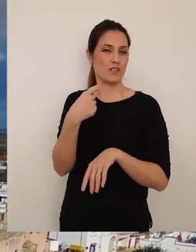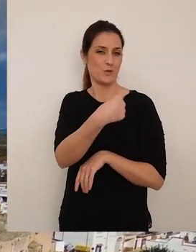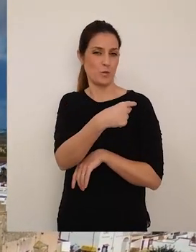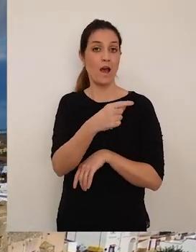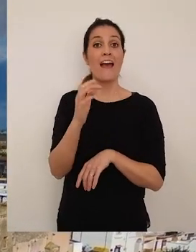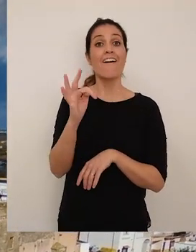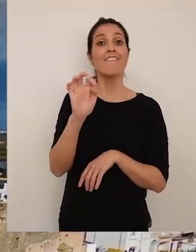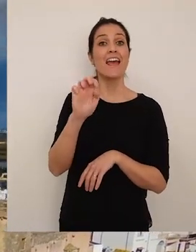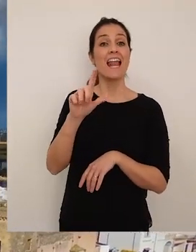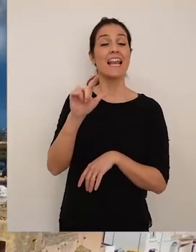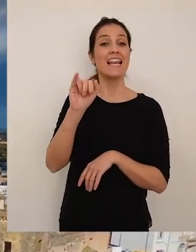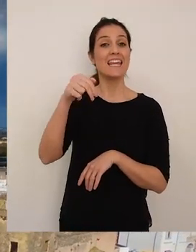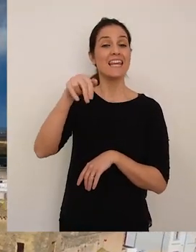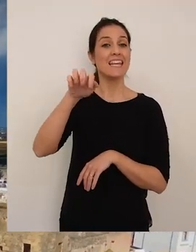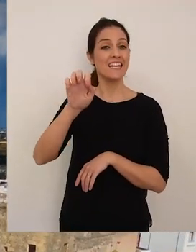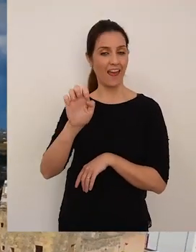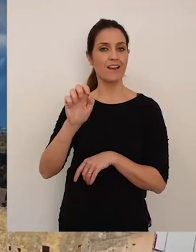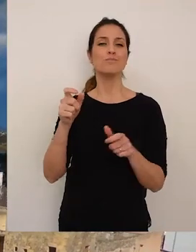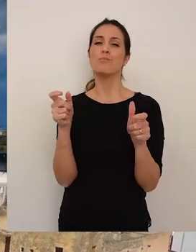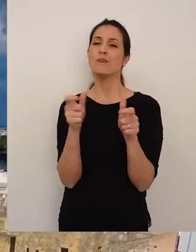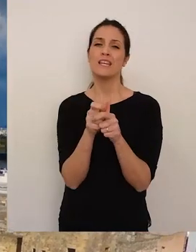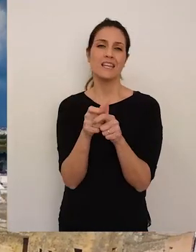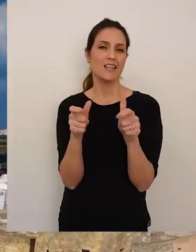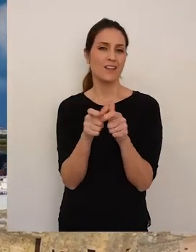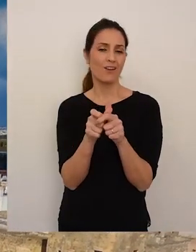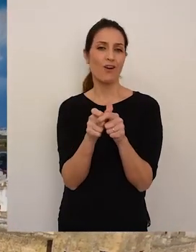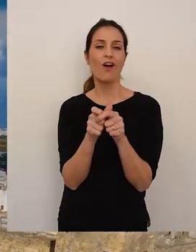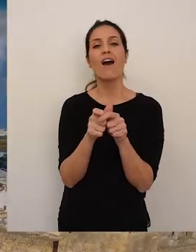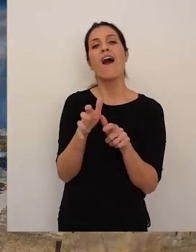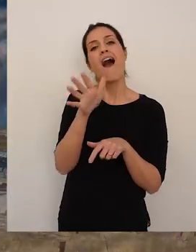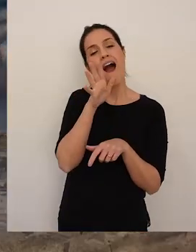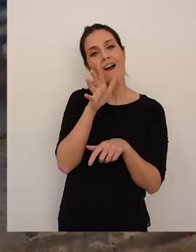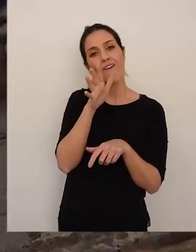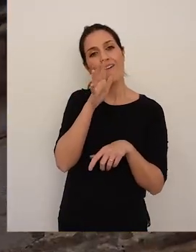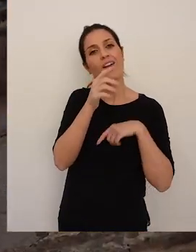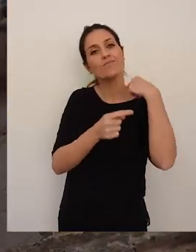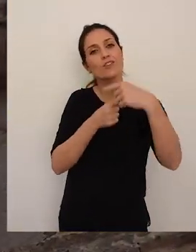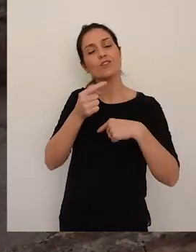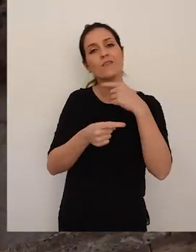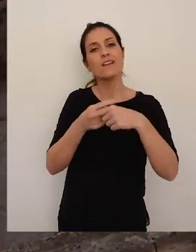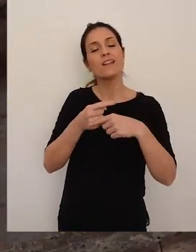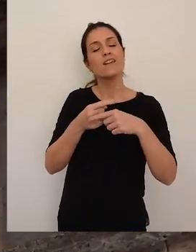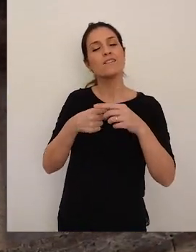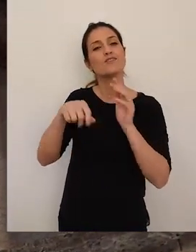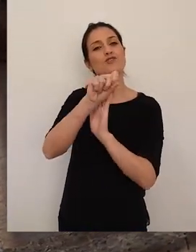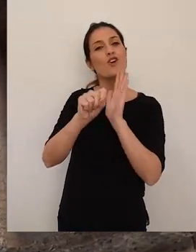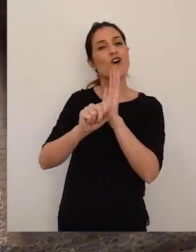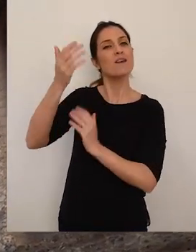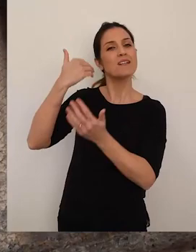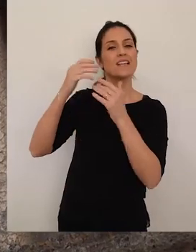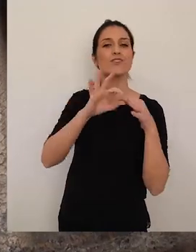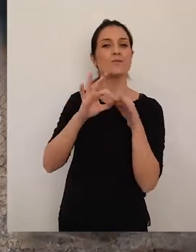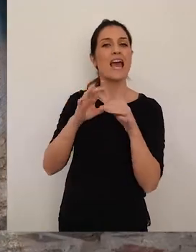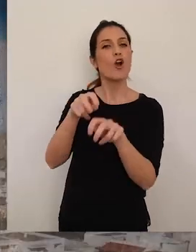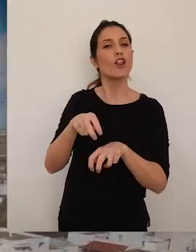Felline è un piccolo e grazioso borgo del Salento che conserva ancora immutato nel tempo il fascino ancestrale del suo passato contadino.